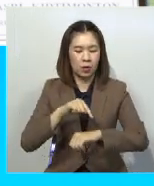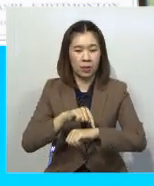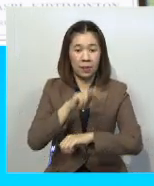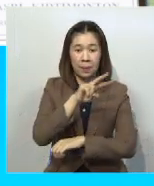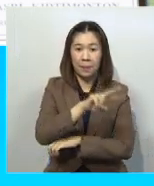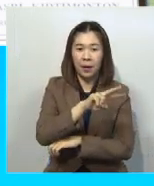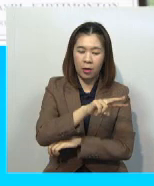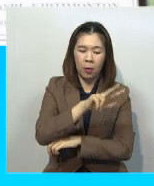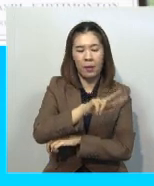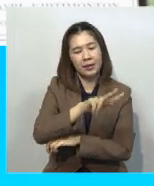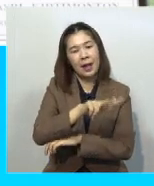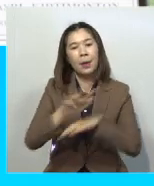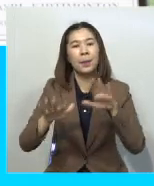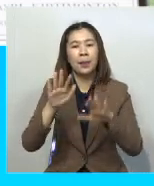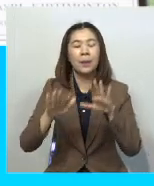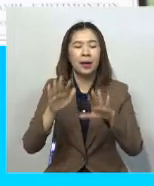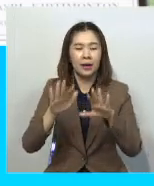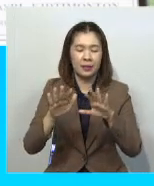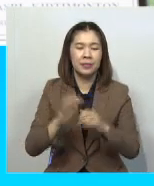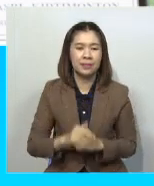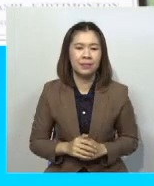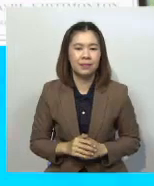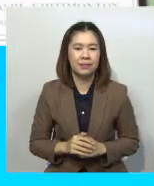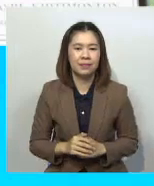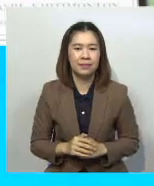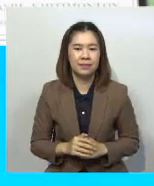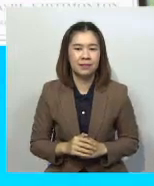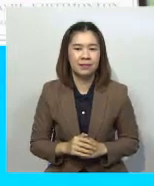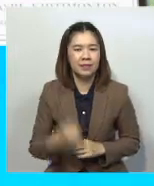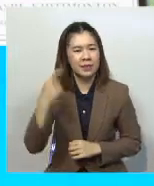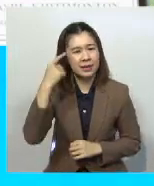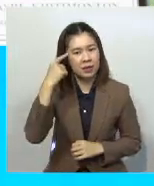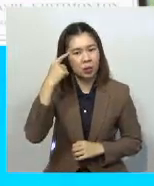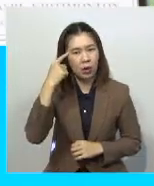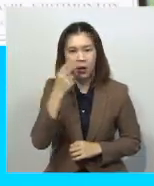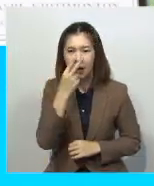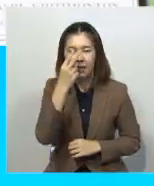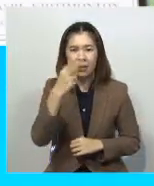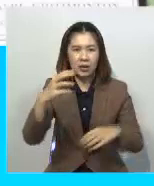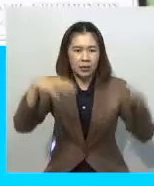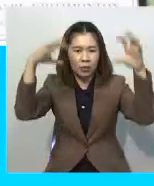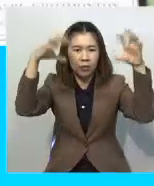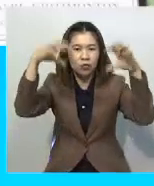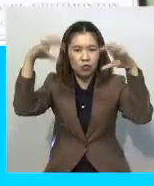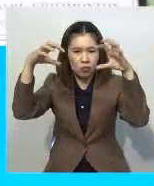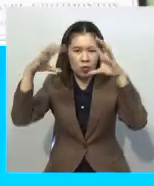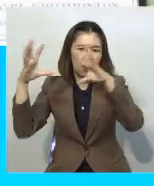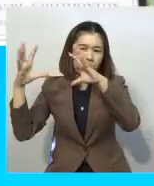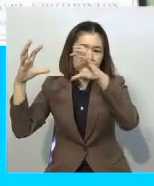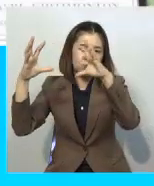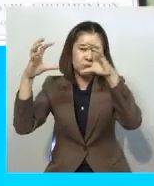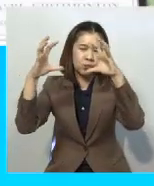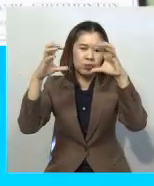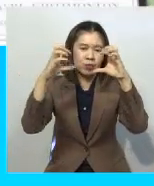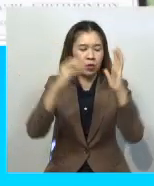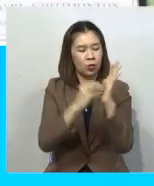2 โมงไม่เกินบ่าย3 โมงเราเนี่ยบ่าย2 โมงบ่าย3 โมงเรานี้น่าจะเห็นฝนที่มันจะมีเมฆเข้ามาเขตป